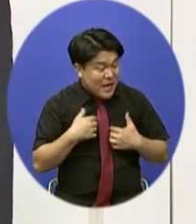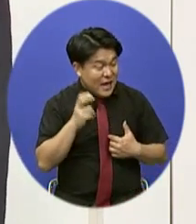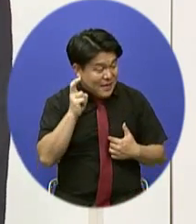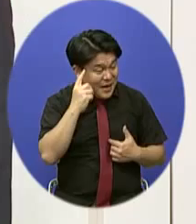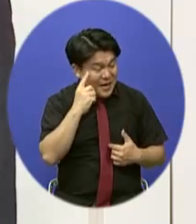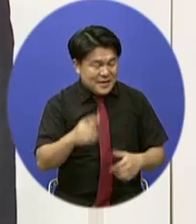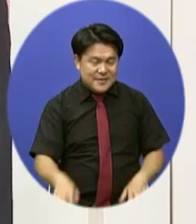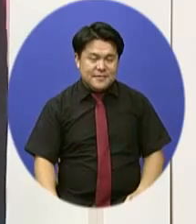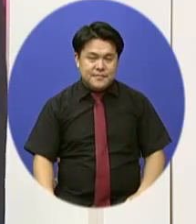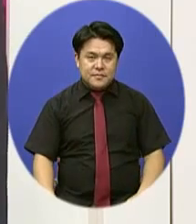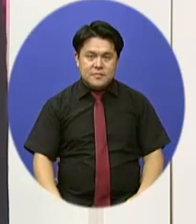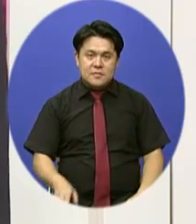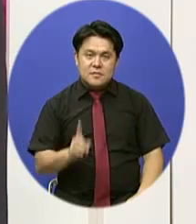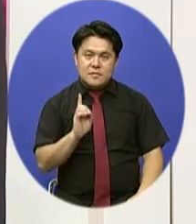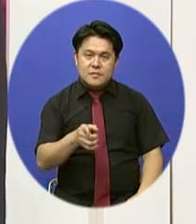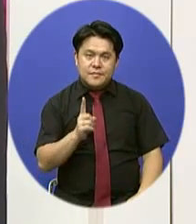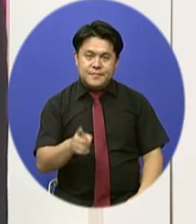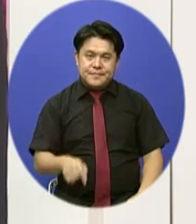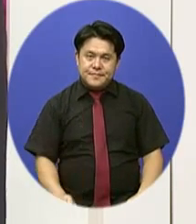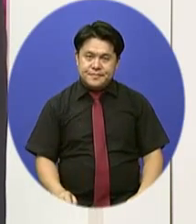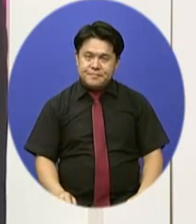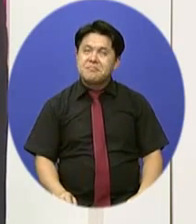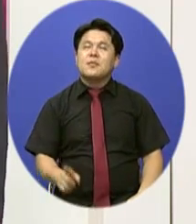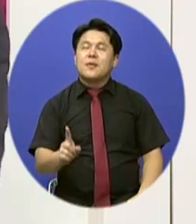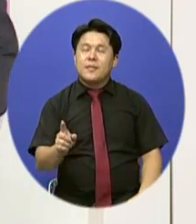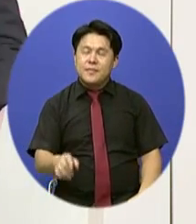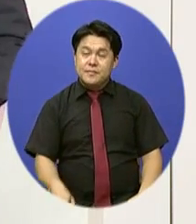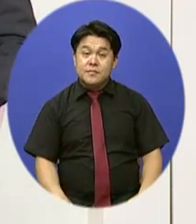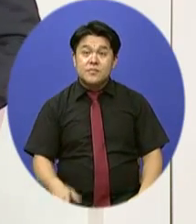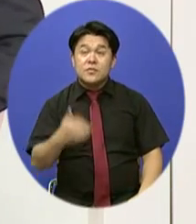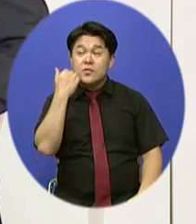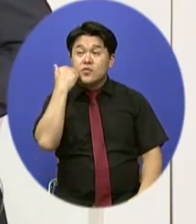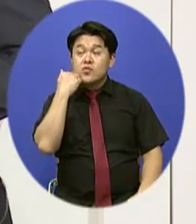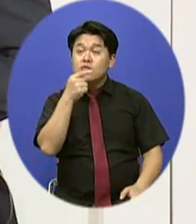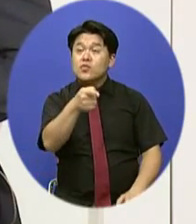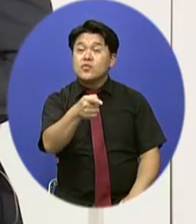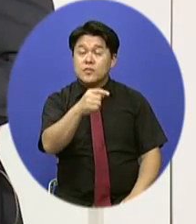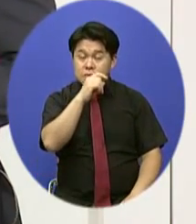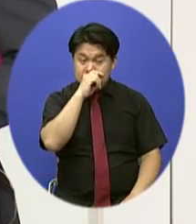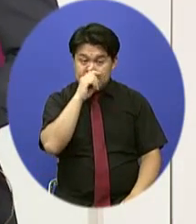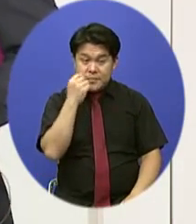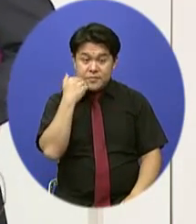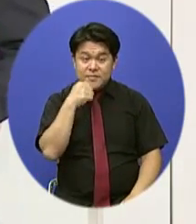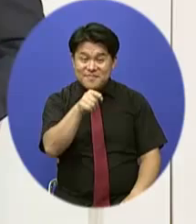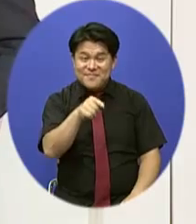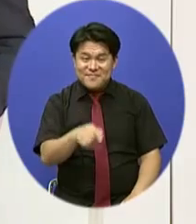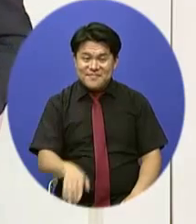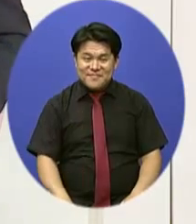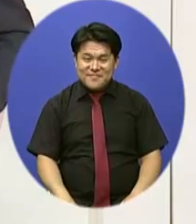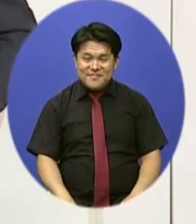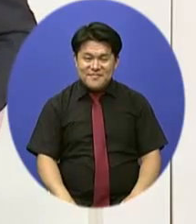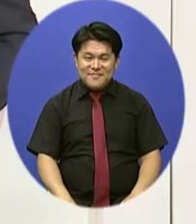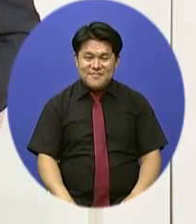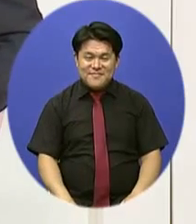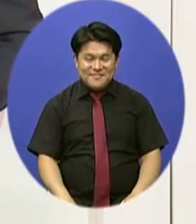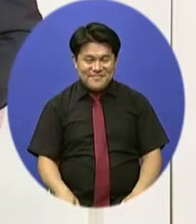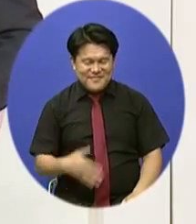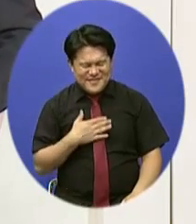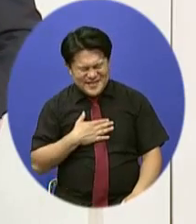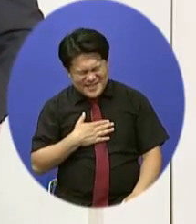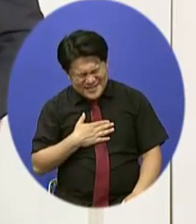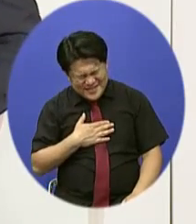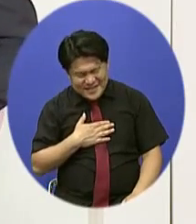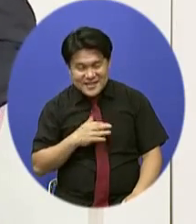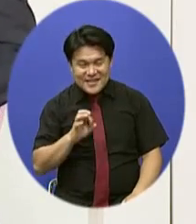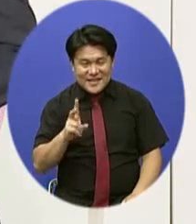어머님 저는 사람이 아니고 인간이구만요. 그럼 누군지 알아맞혀 보세요. 죄송해요. 그러니까 이은아 씨 제가 이은아 씨래 또 바로 양은아